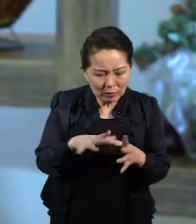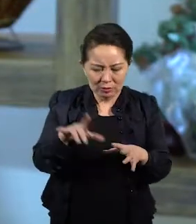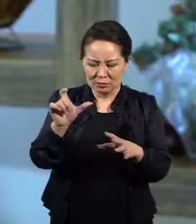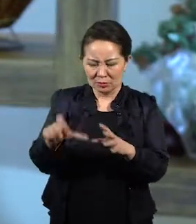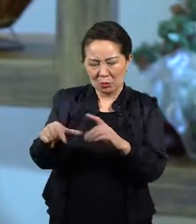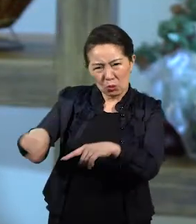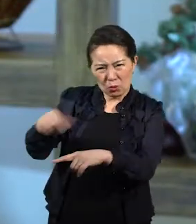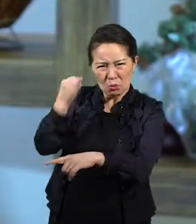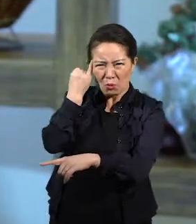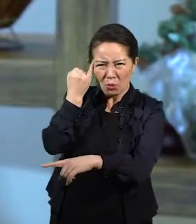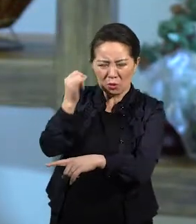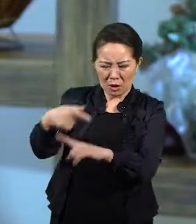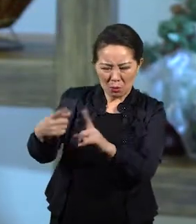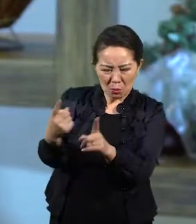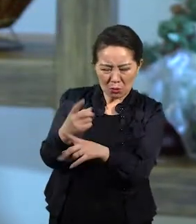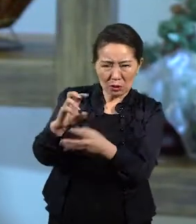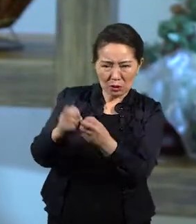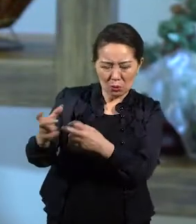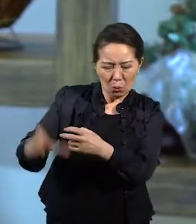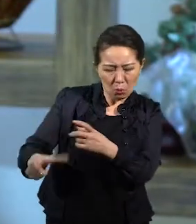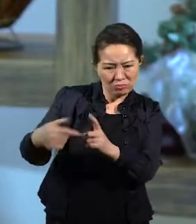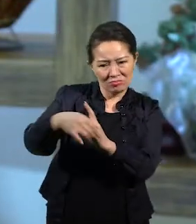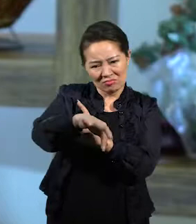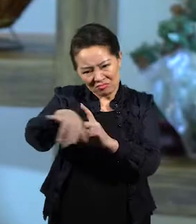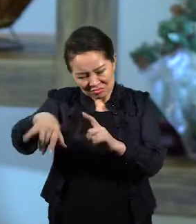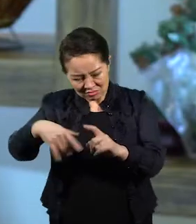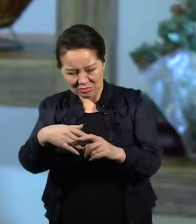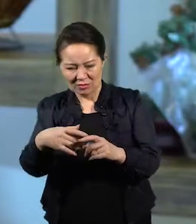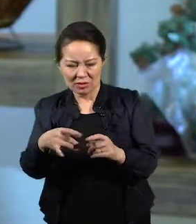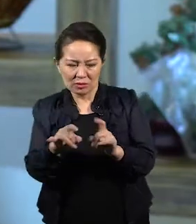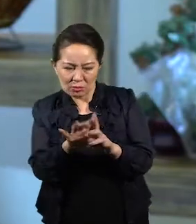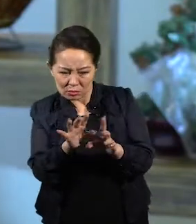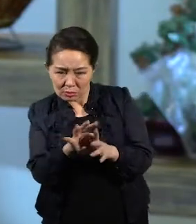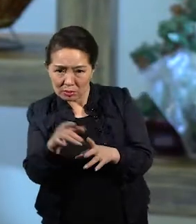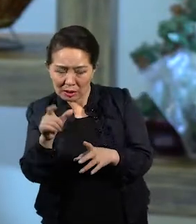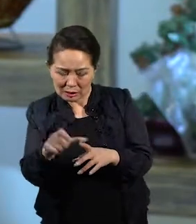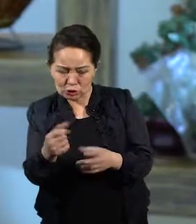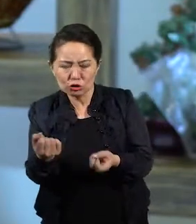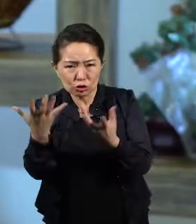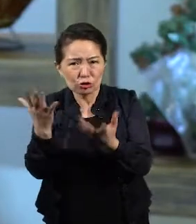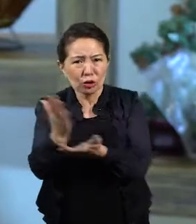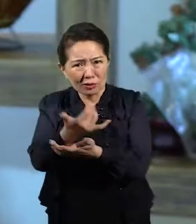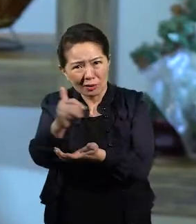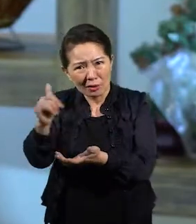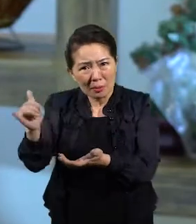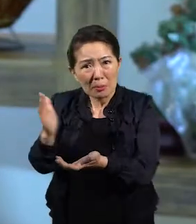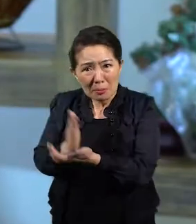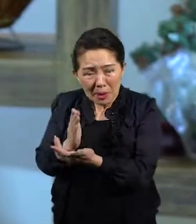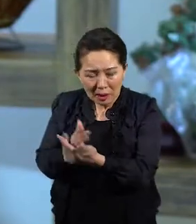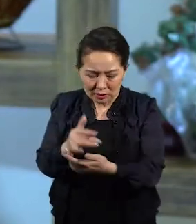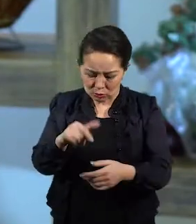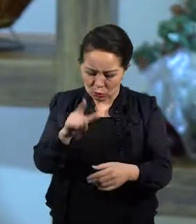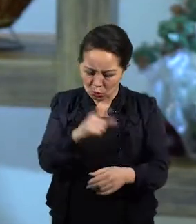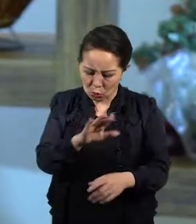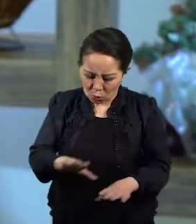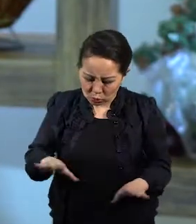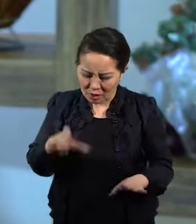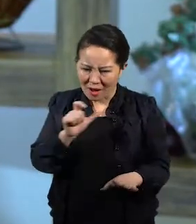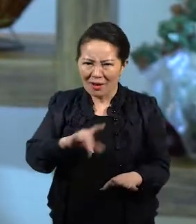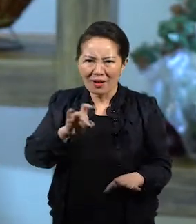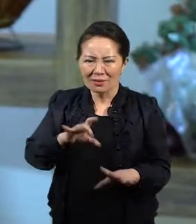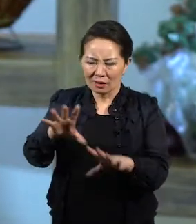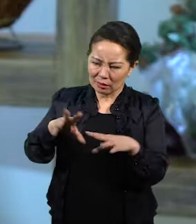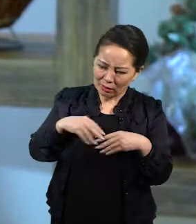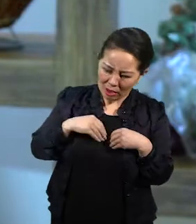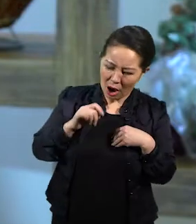санаатай гэмт хэрэг үлдэж байгаа этгээдүүд бол үйлдэл нь бол цөөнгүй гарч байгаа. Ингэснээрээ хүүхдүүдэд эрсдэл өндөр, аюулгүй